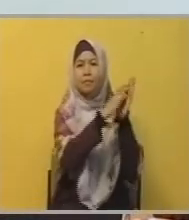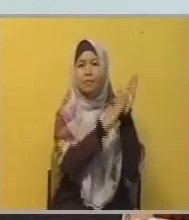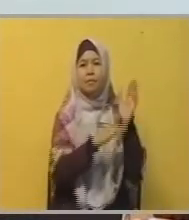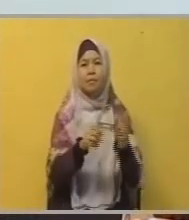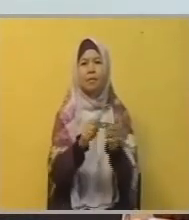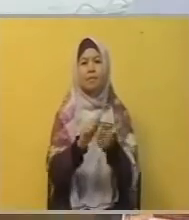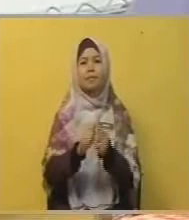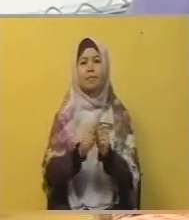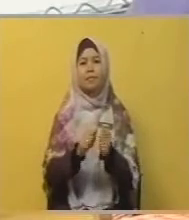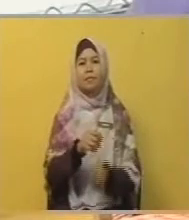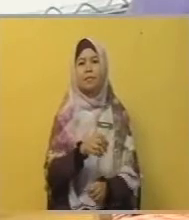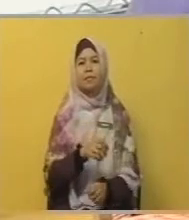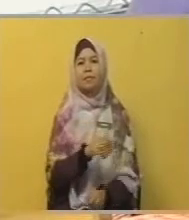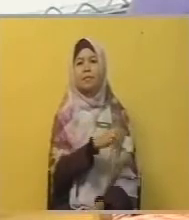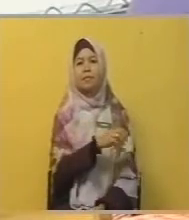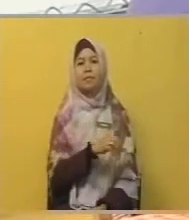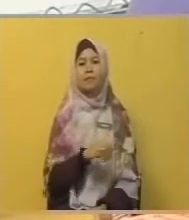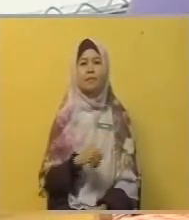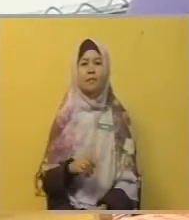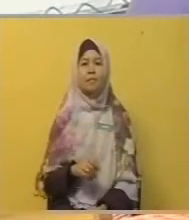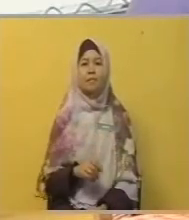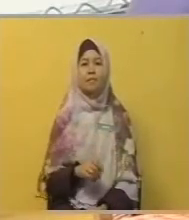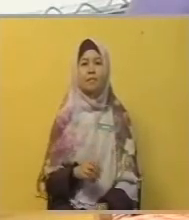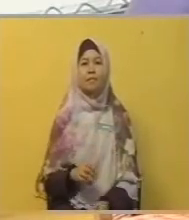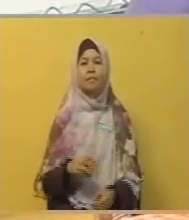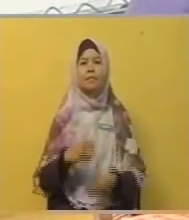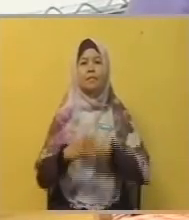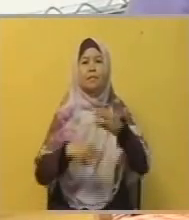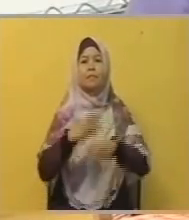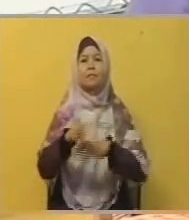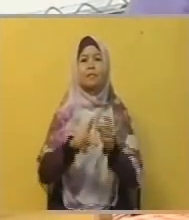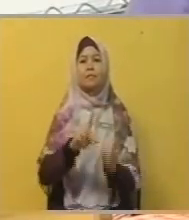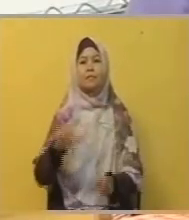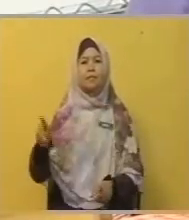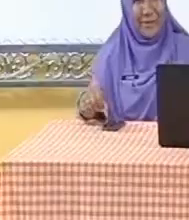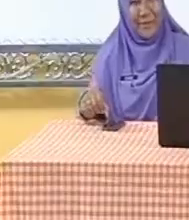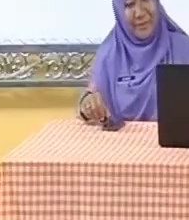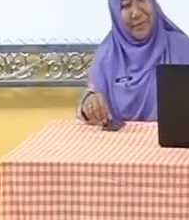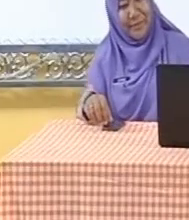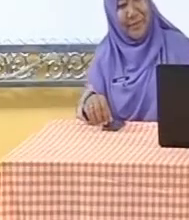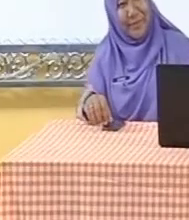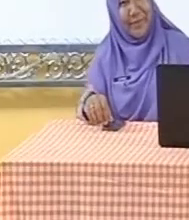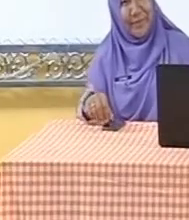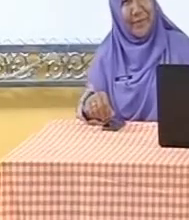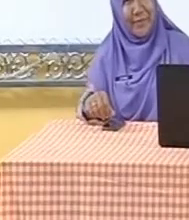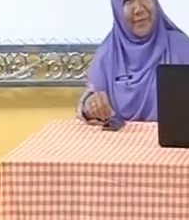Bui Wan Cik dan saya Ernie Hayati. Majulah sukan untuk negara.